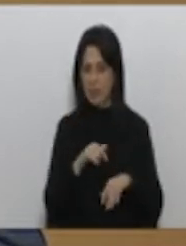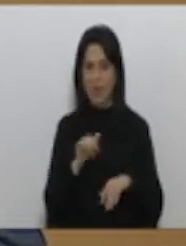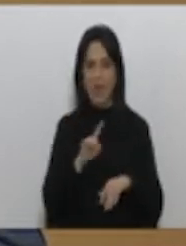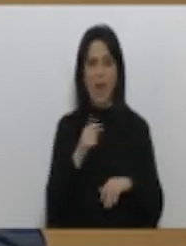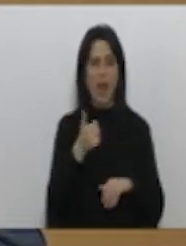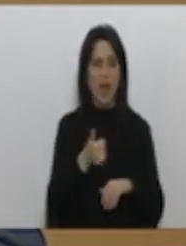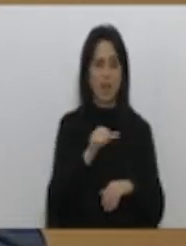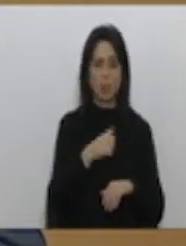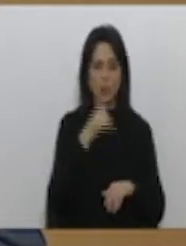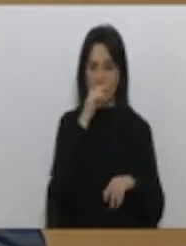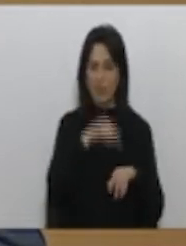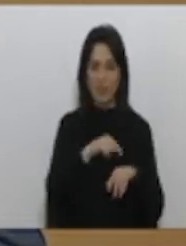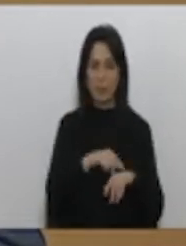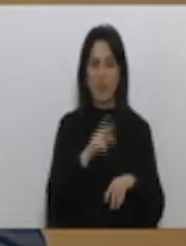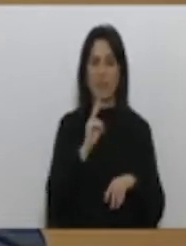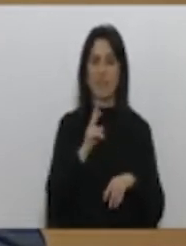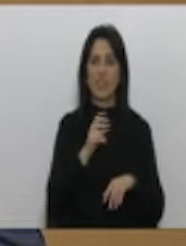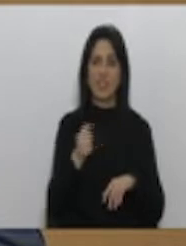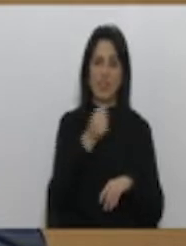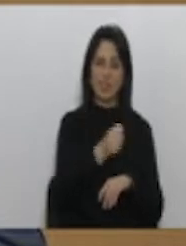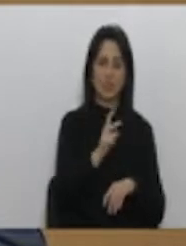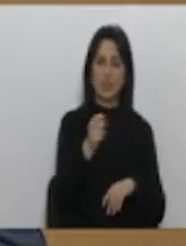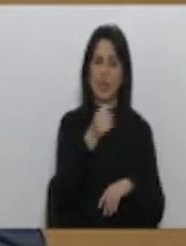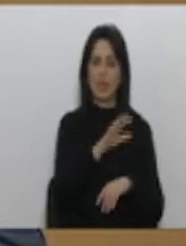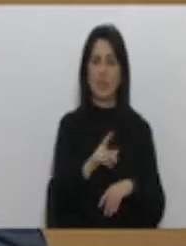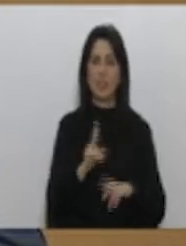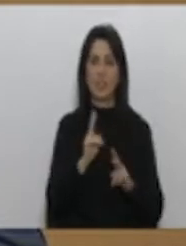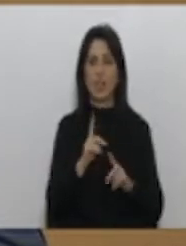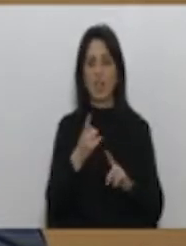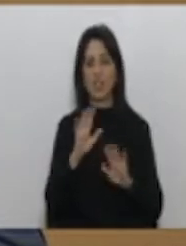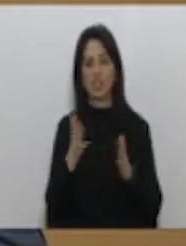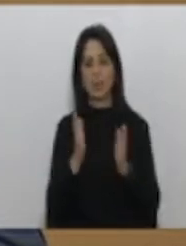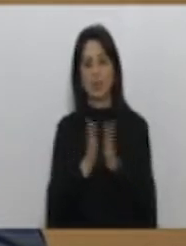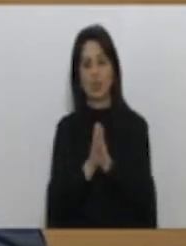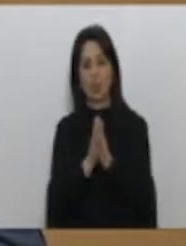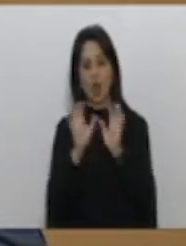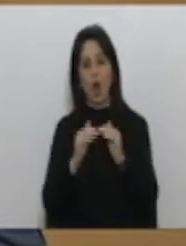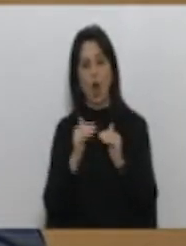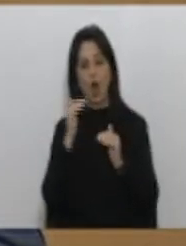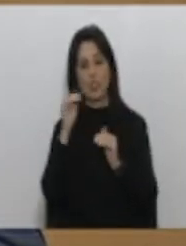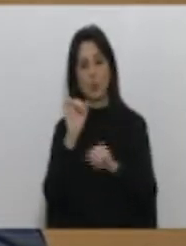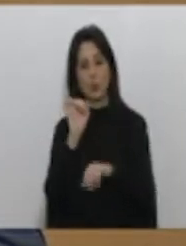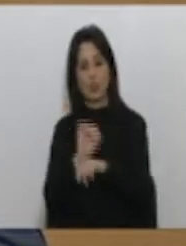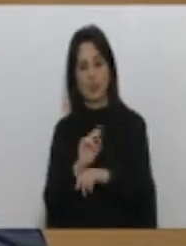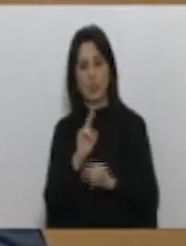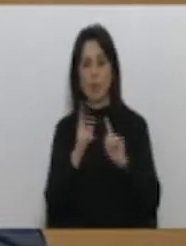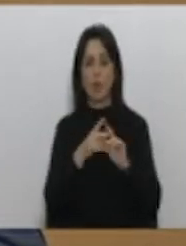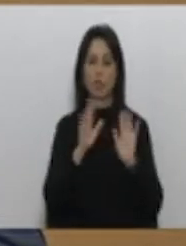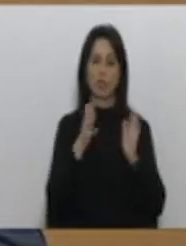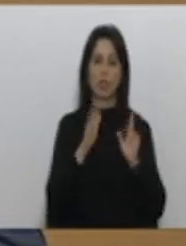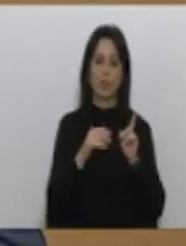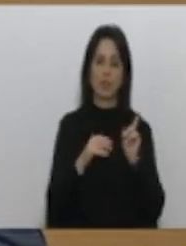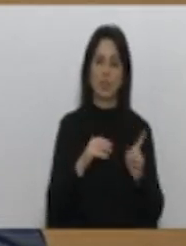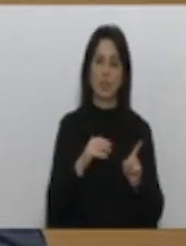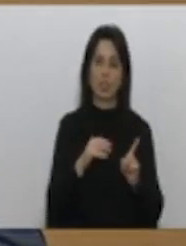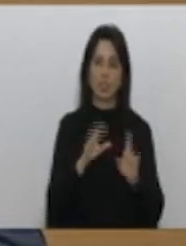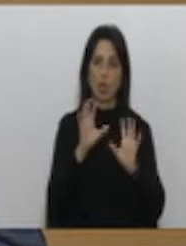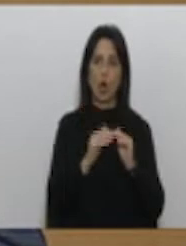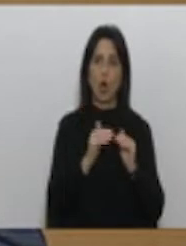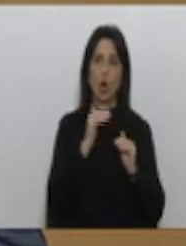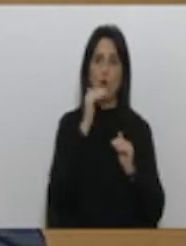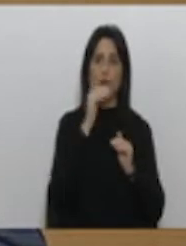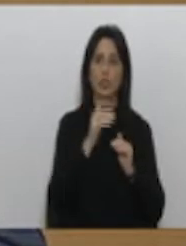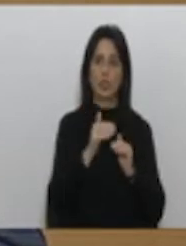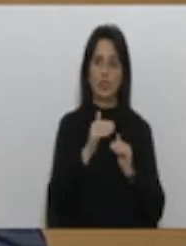არის ცუდი, ვინ დავნიშნოთ, ვინ არა. ერთ შემთხვევაში ითხოვენ კონსტიტუციის შეჩერებას, მეორე შემთხვევაში